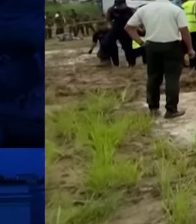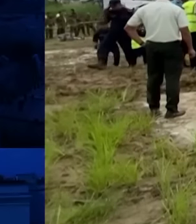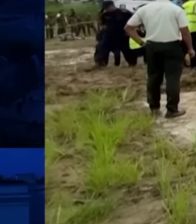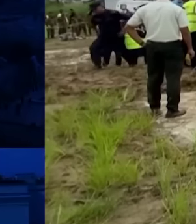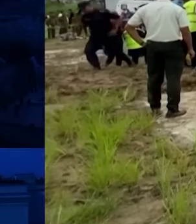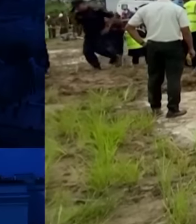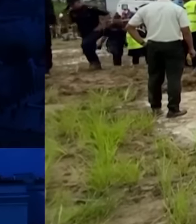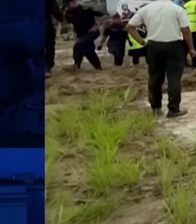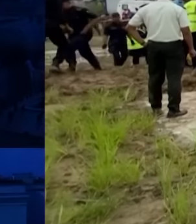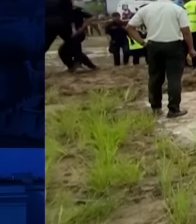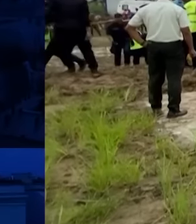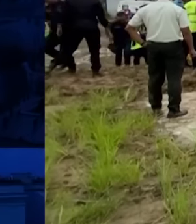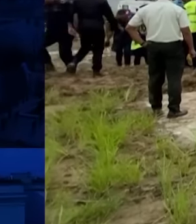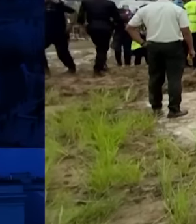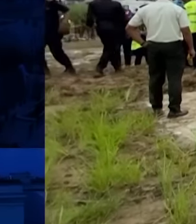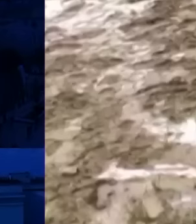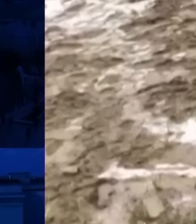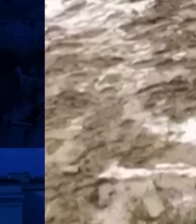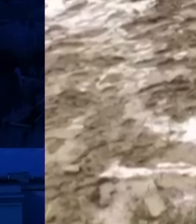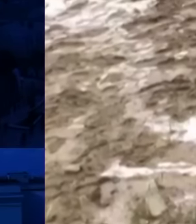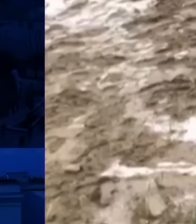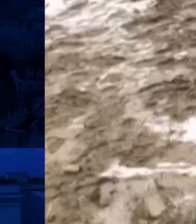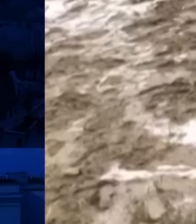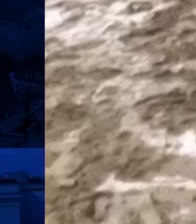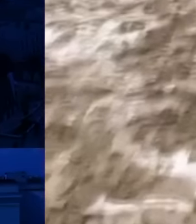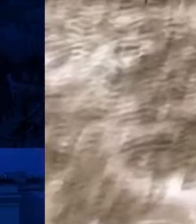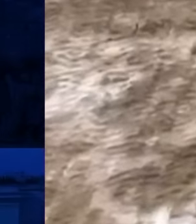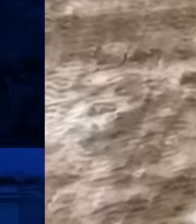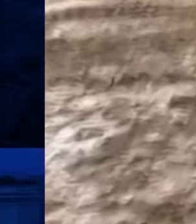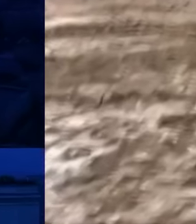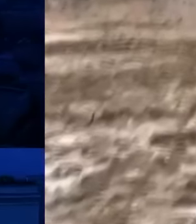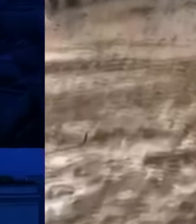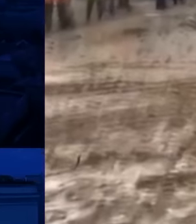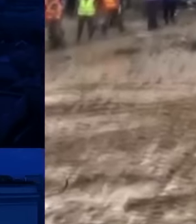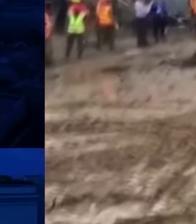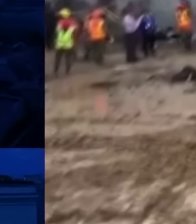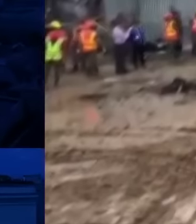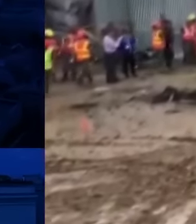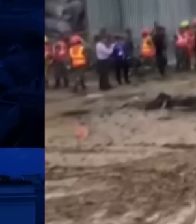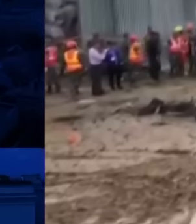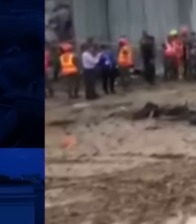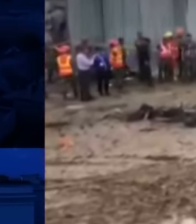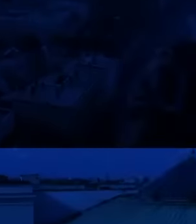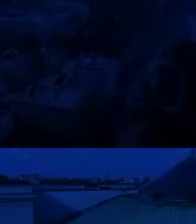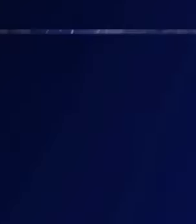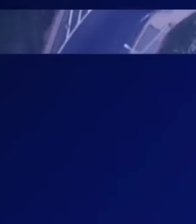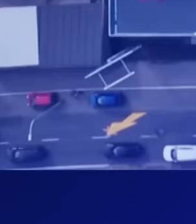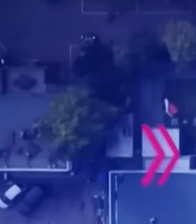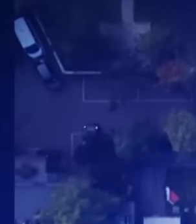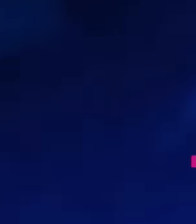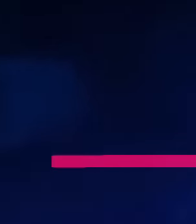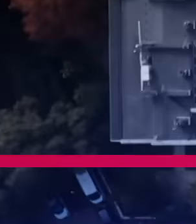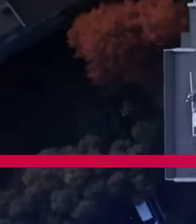Katastrofa samolotu w Nepalu. Według świadków zdarzenia maszyna wypadła z pasa startowego i niemal natychmiast zajęła się ogniem. Zginęły 22 osoby.